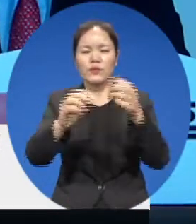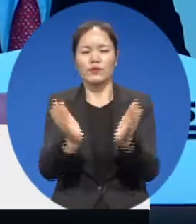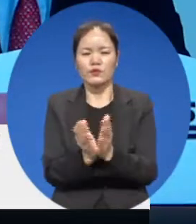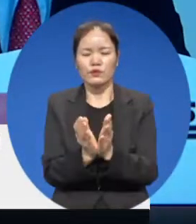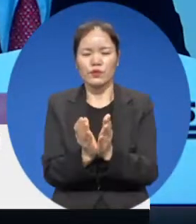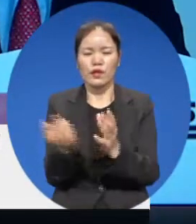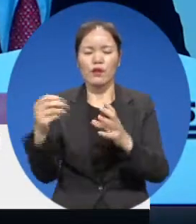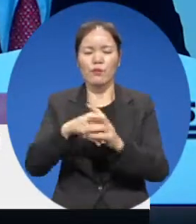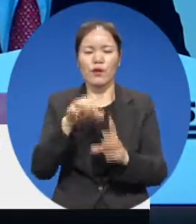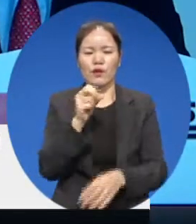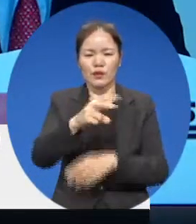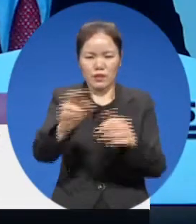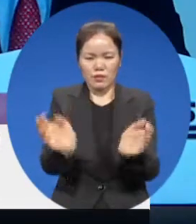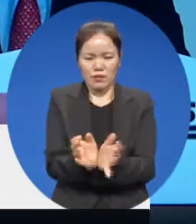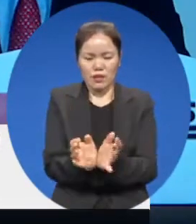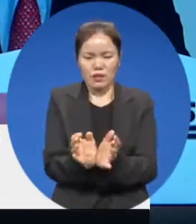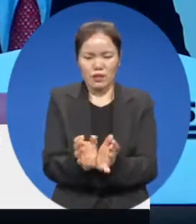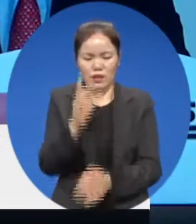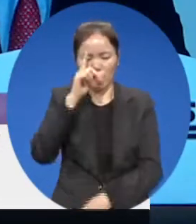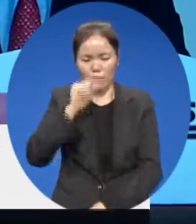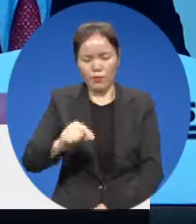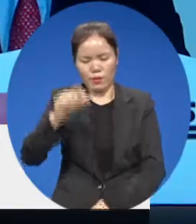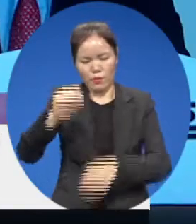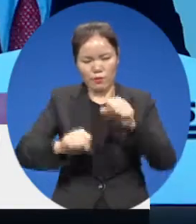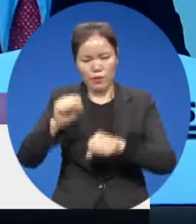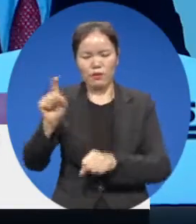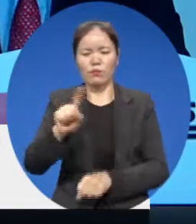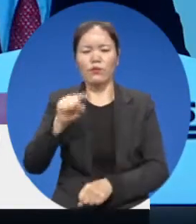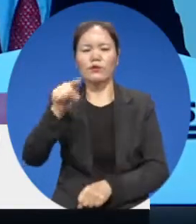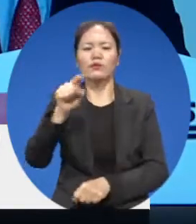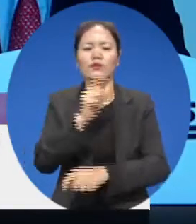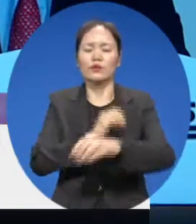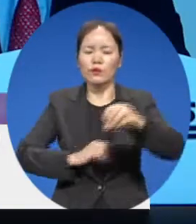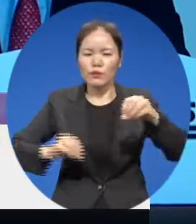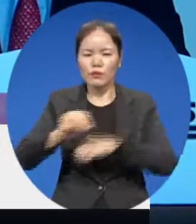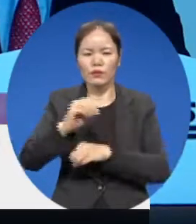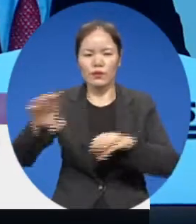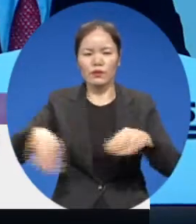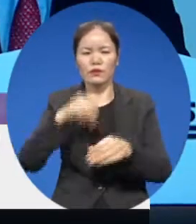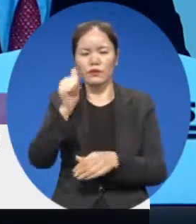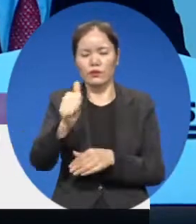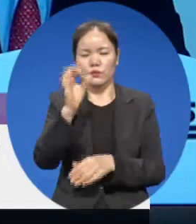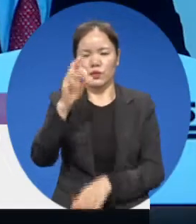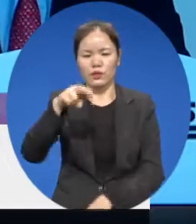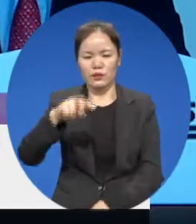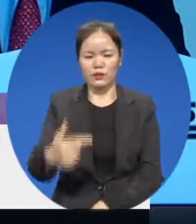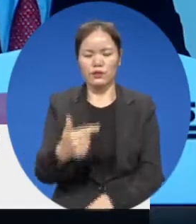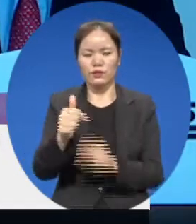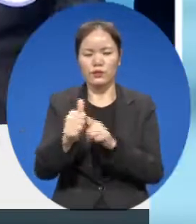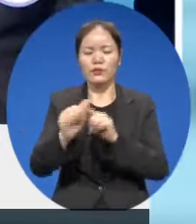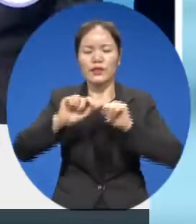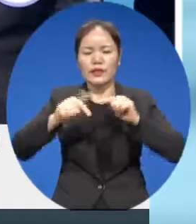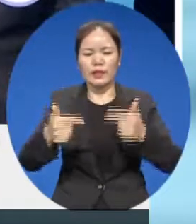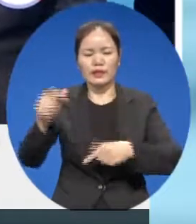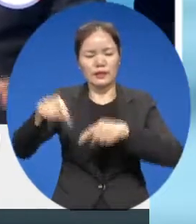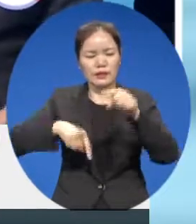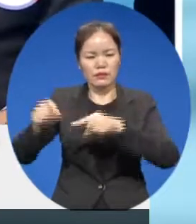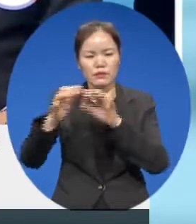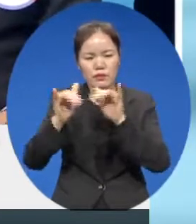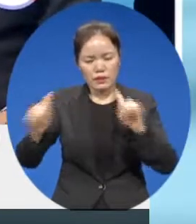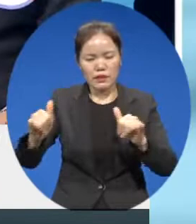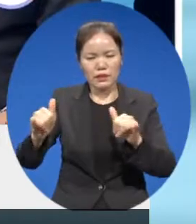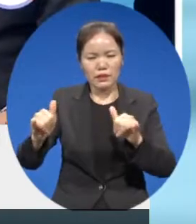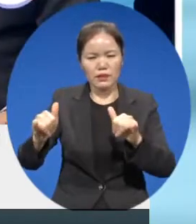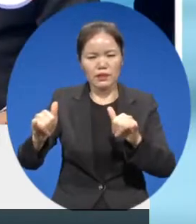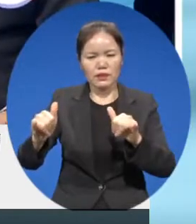정치인들이 다소 민감하게 반응하는 것은 그런 반응이 오히려 검찰총장 윤석열 이 아니라 정치인 운석의 를 덩치를 더 키워 주는